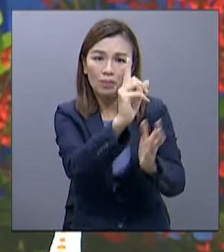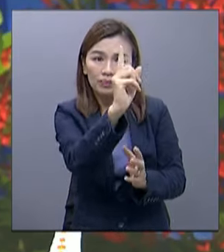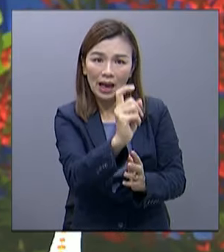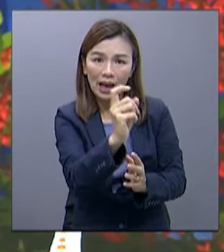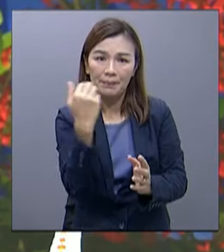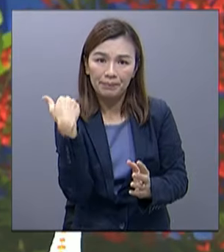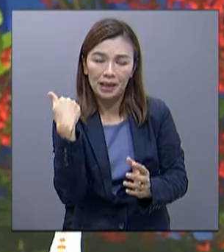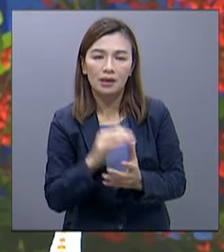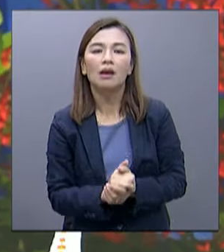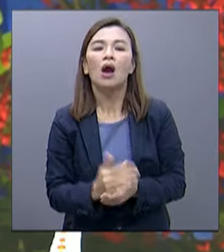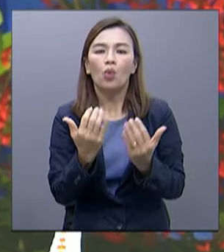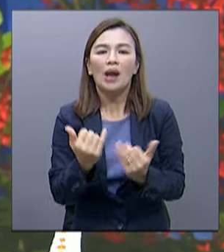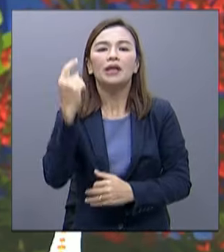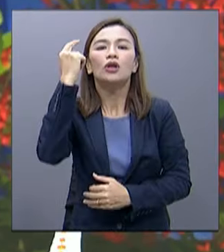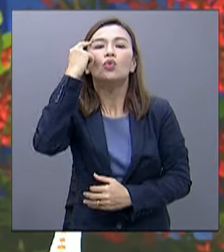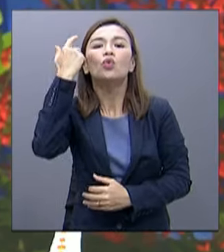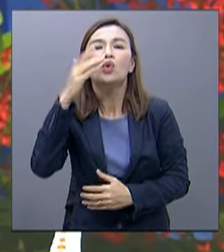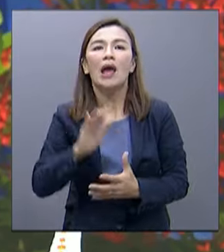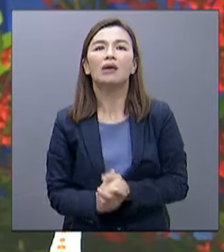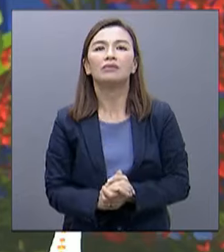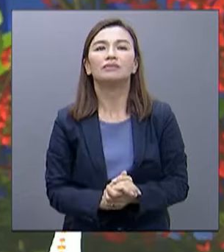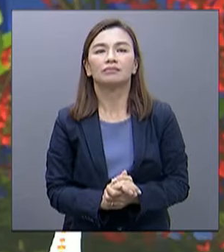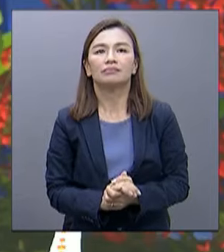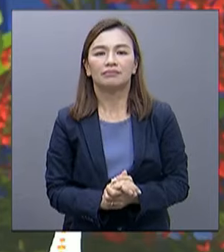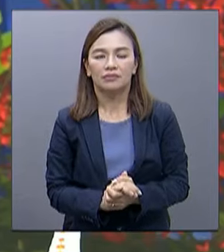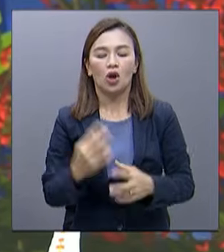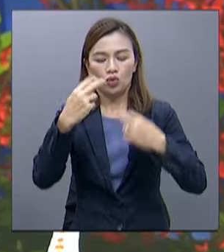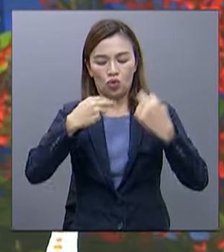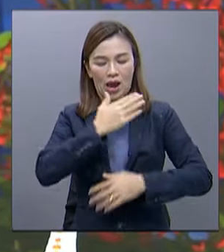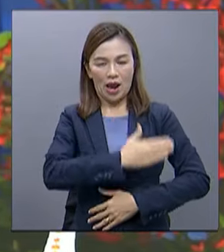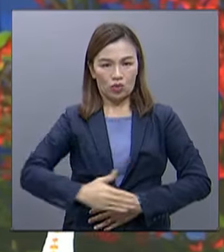วันนี้เริ่มต้นรู้อย่างนี้นะครับรู้อะไรไม่สู้รู้งี้จริงๆ